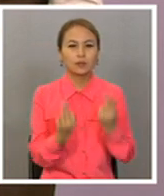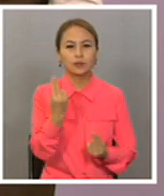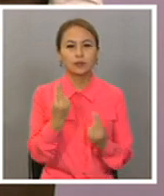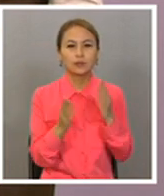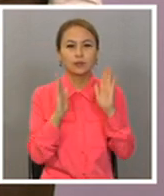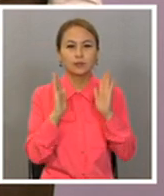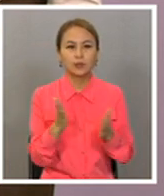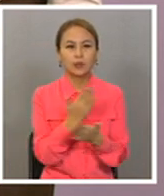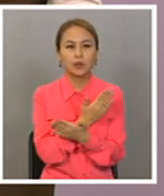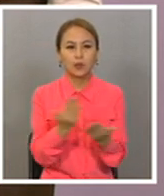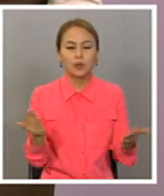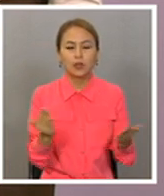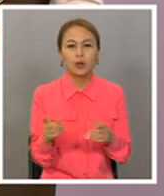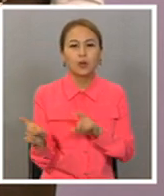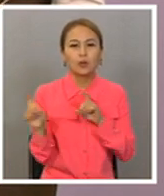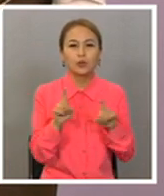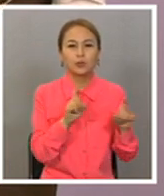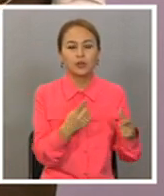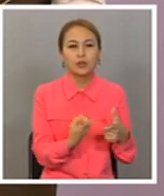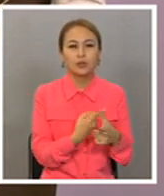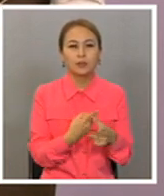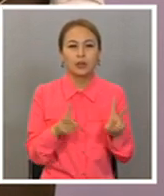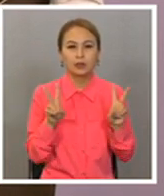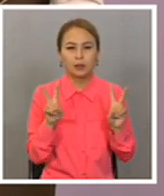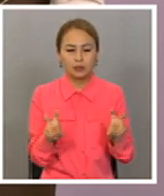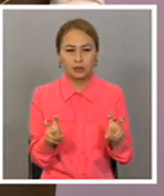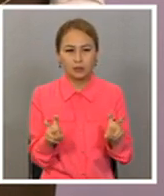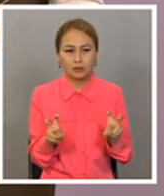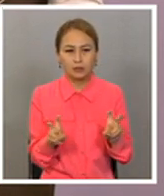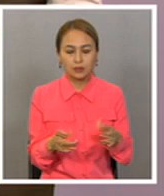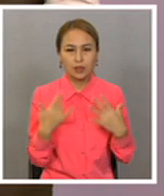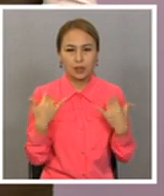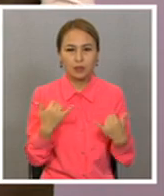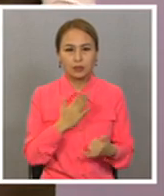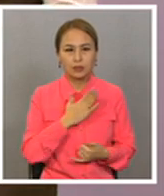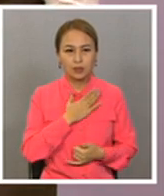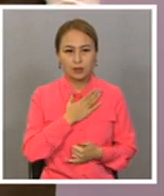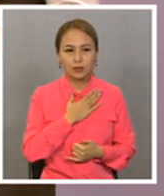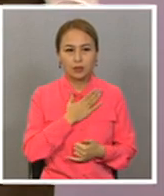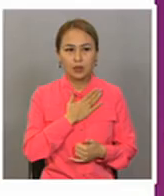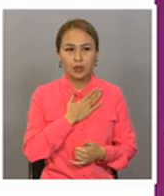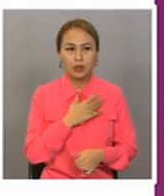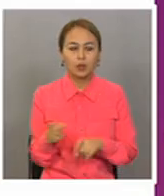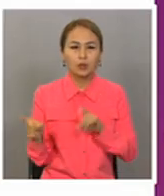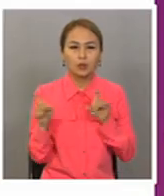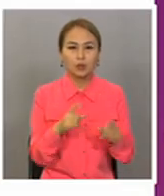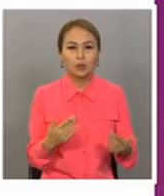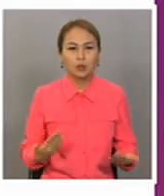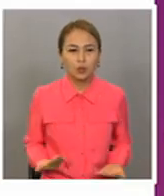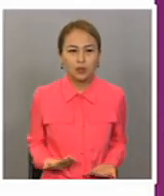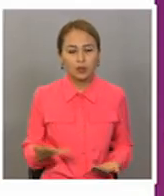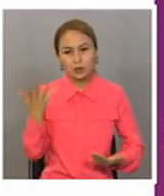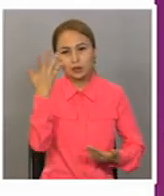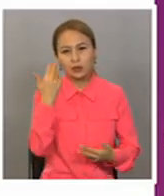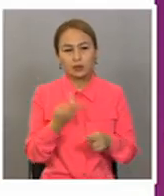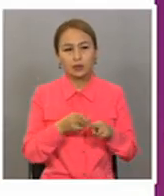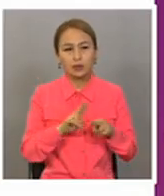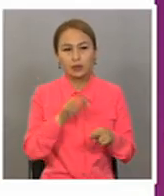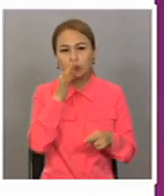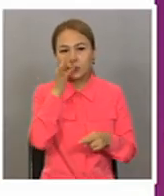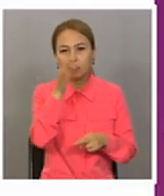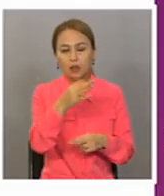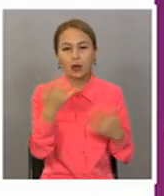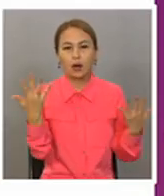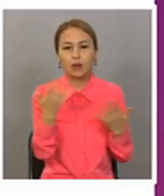Ол көшпелілер деп аталады екен. Қазір мен көш қозғалды деген кезде сендер kanday